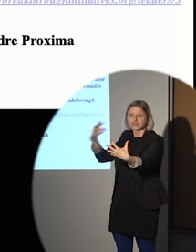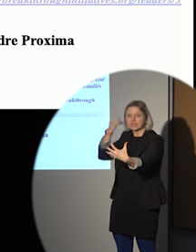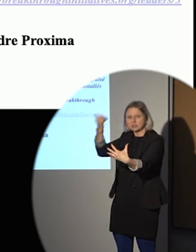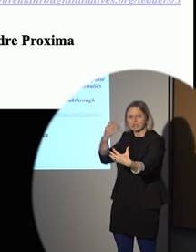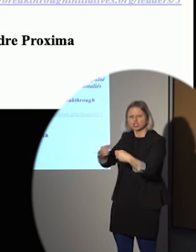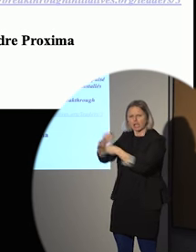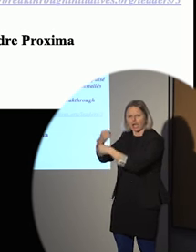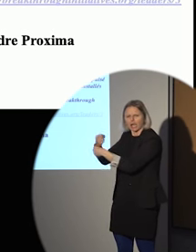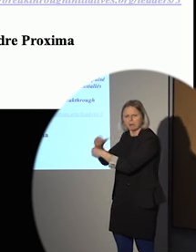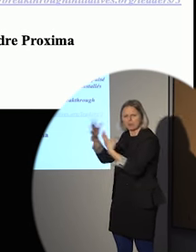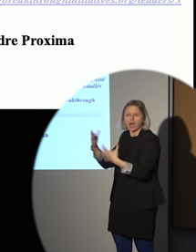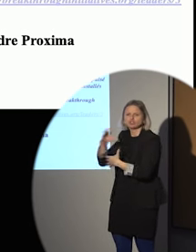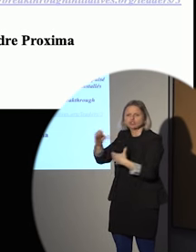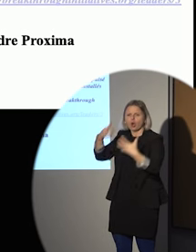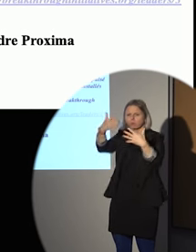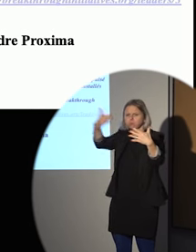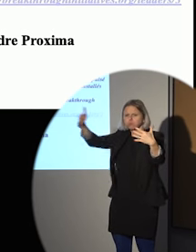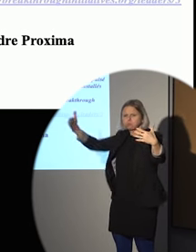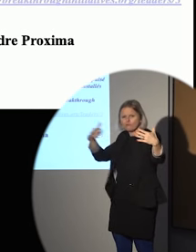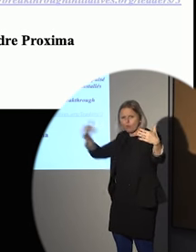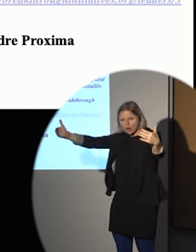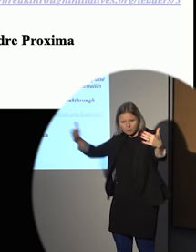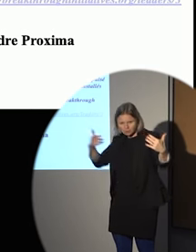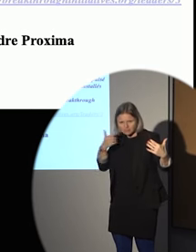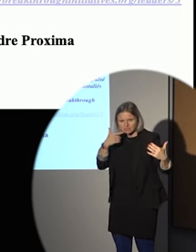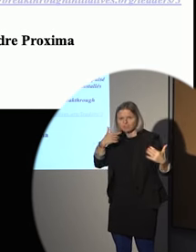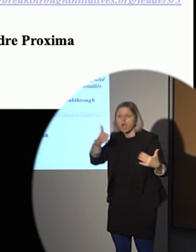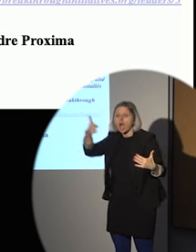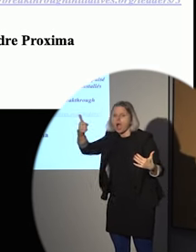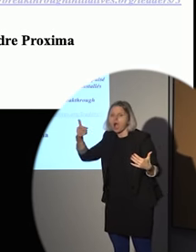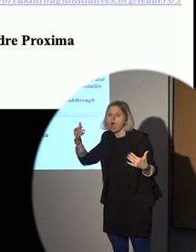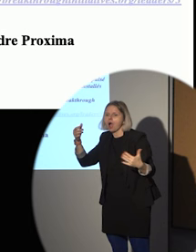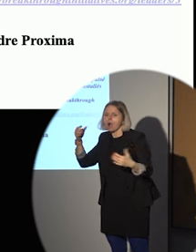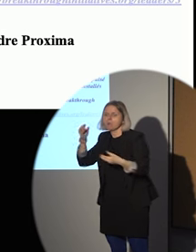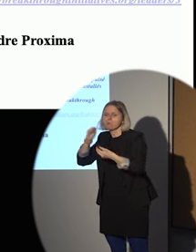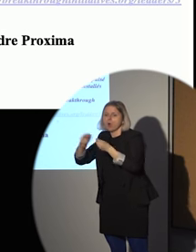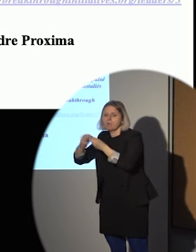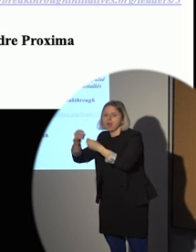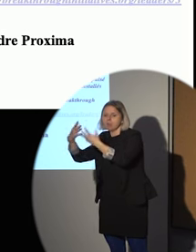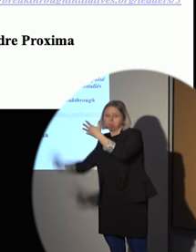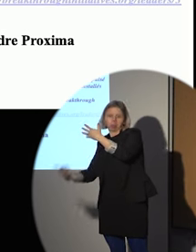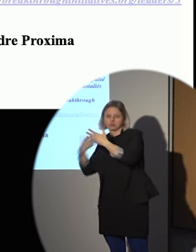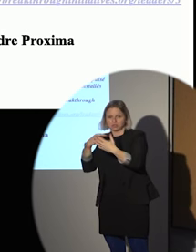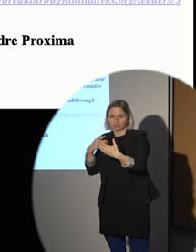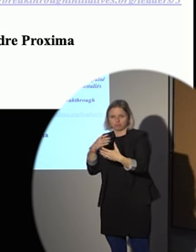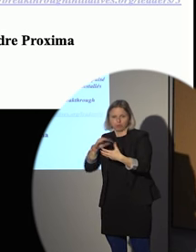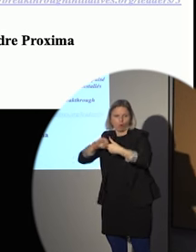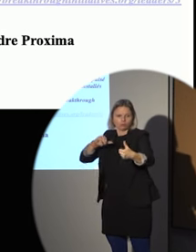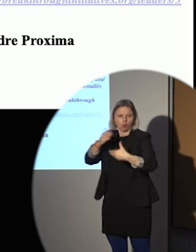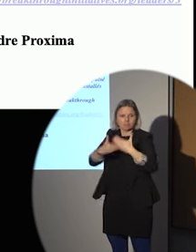réchappera. Et donc, probablement, on pourra voir dans une vingtaine d'années,